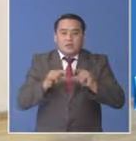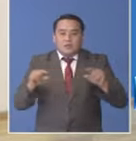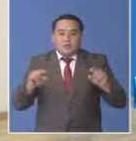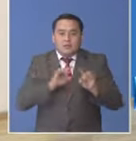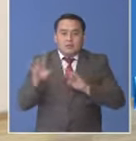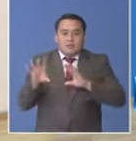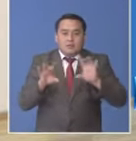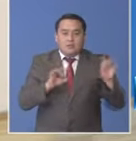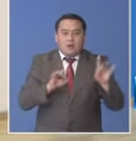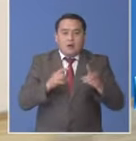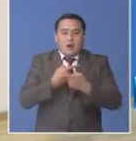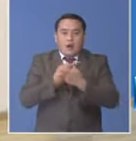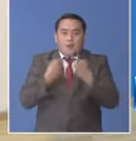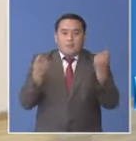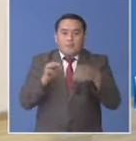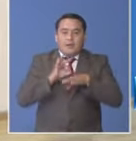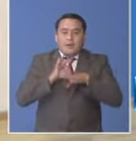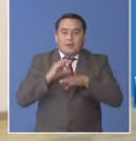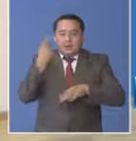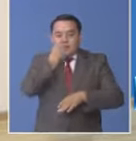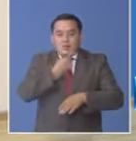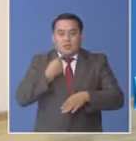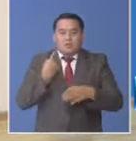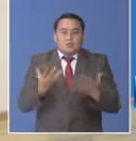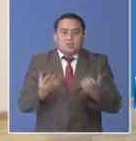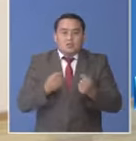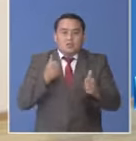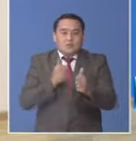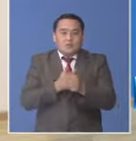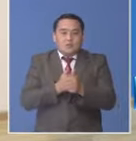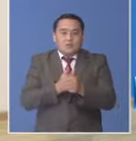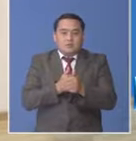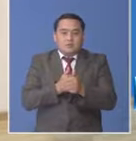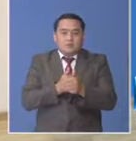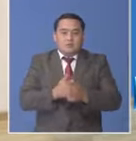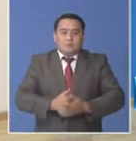были освещены объявления о проведении личного приема заместителем генерального прокурора Кравченко.